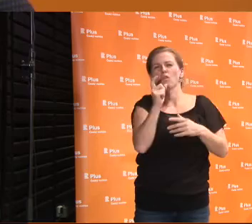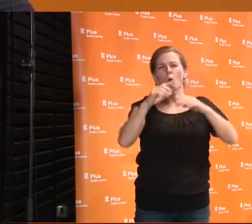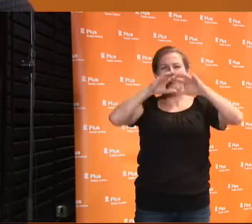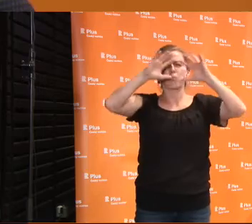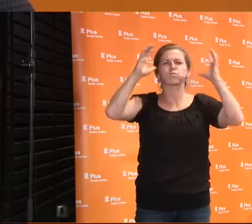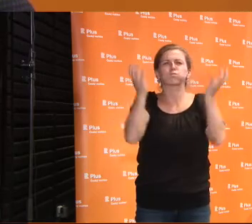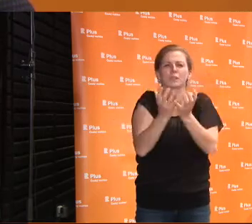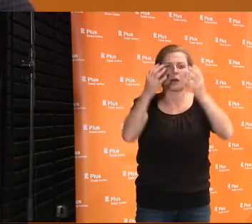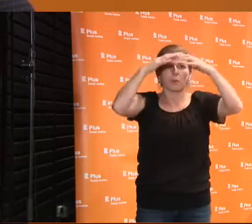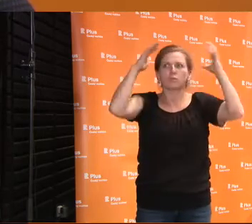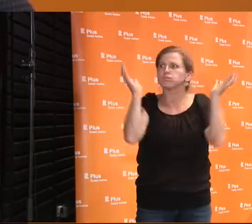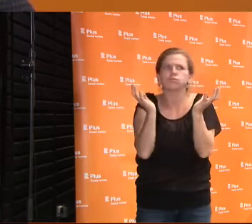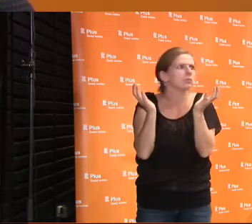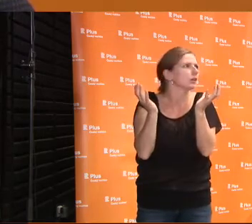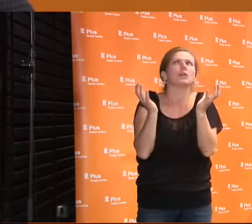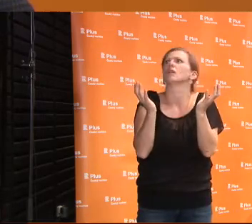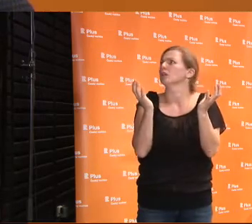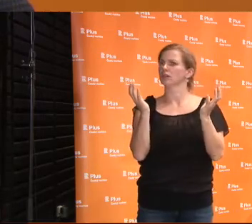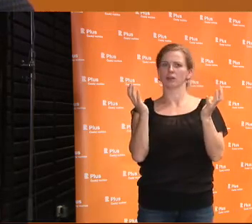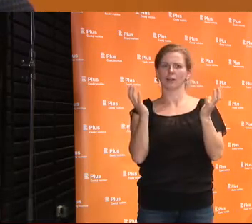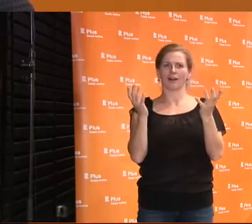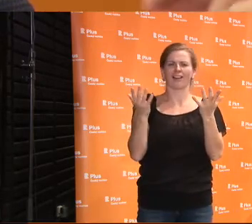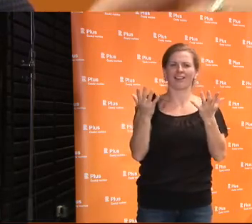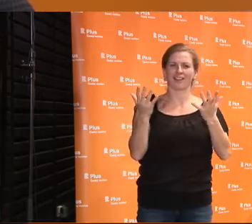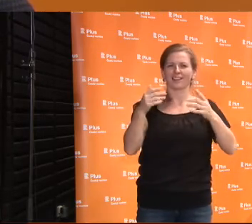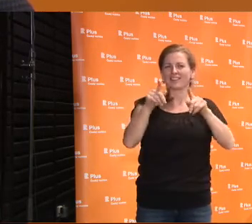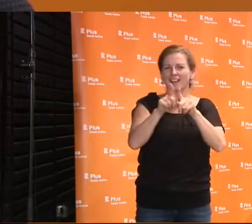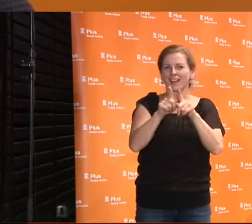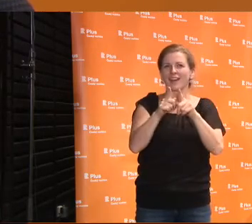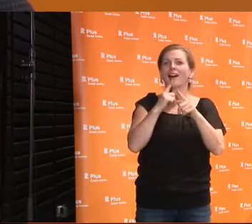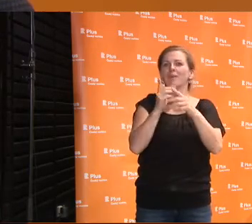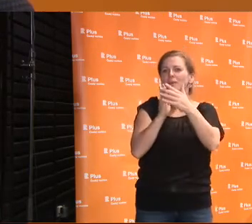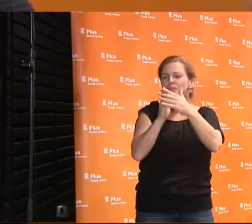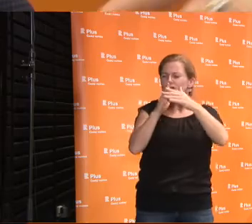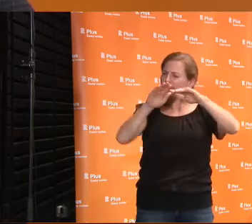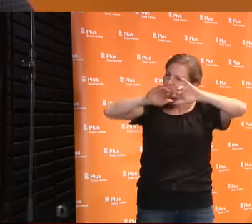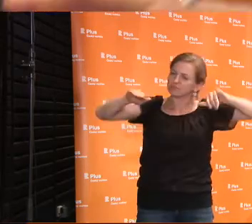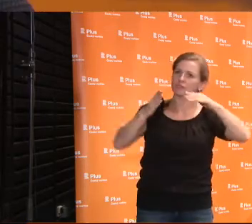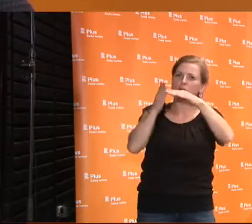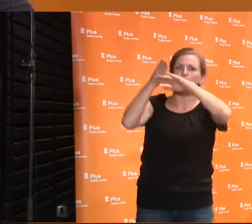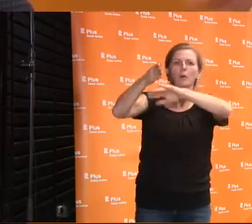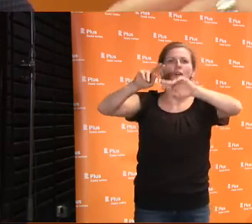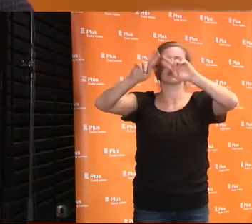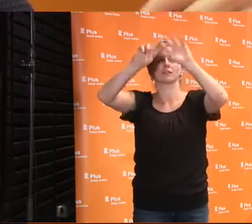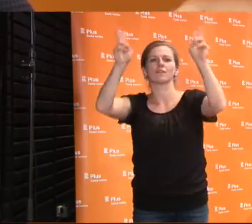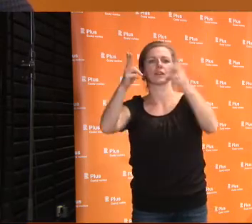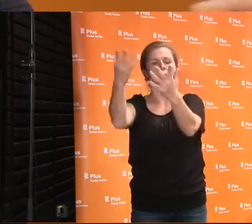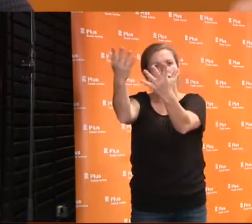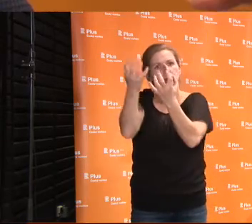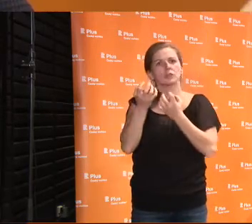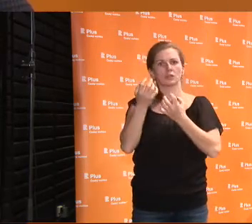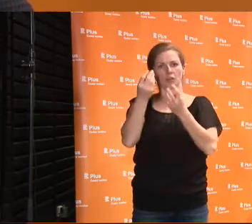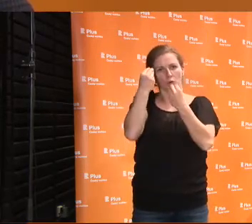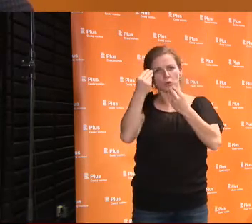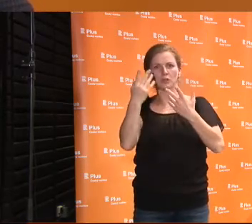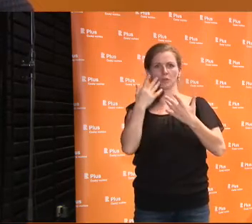nám vlastně rezonují v podstatě určité postoje, do kterých mimochodem lze injektovat velmi chirurgicky, že prostě v nějakých dávkách to,